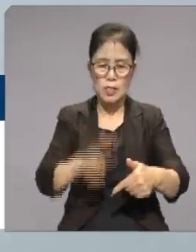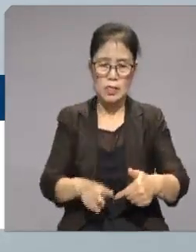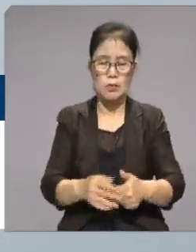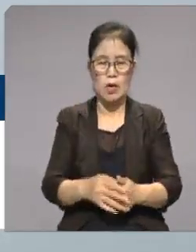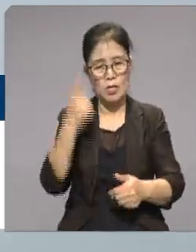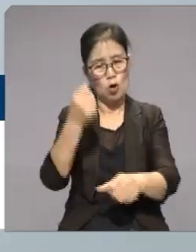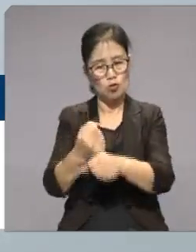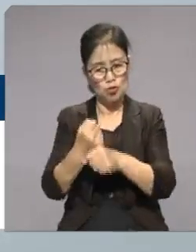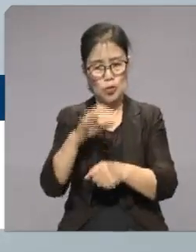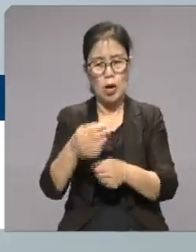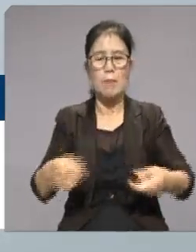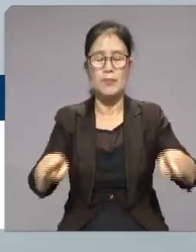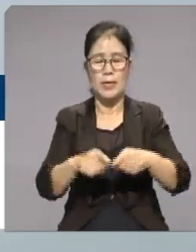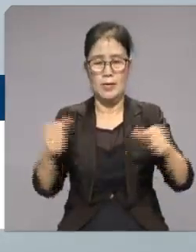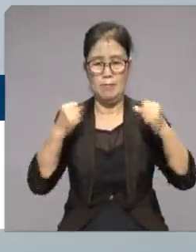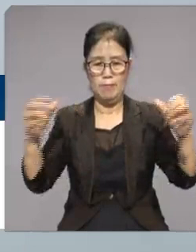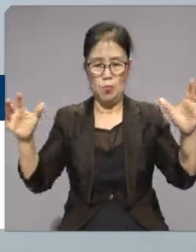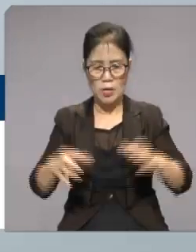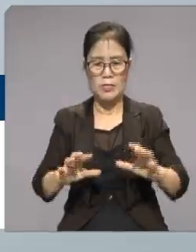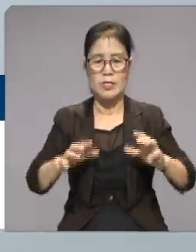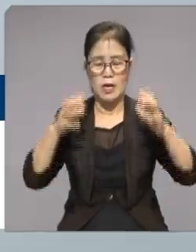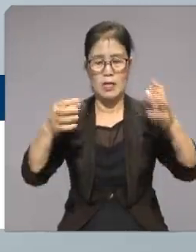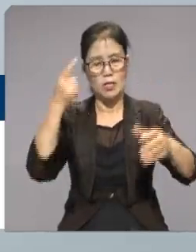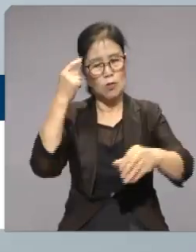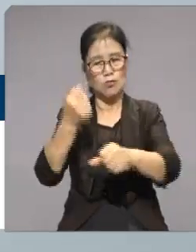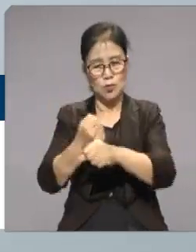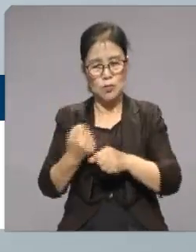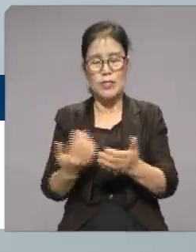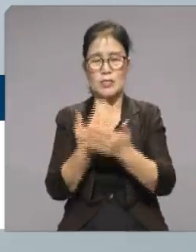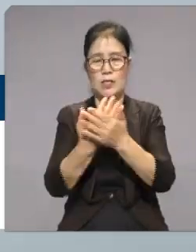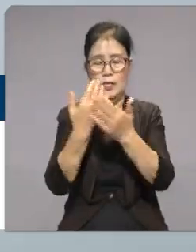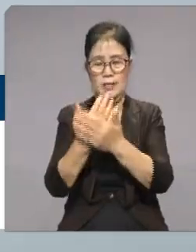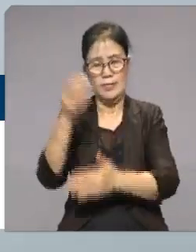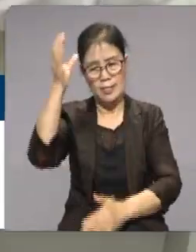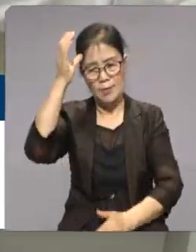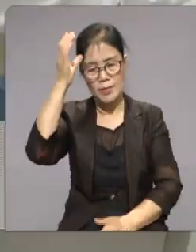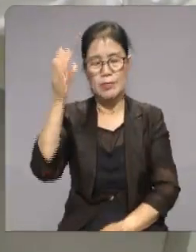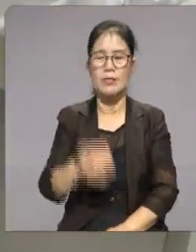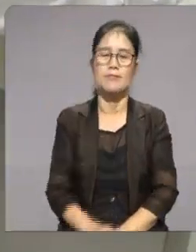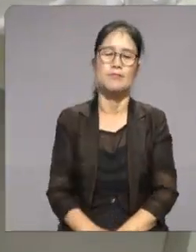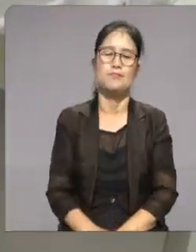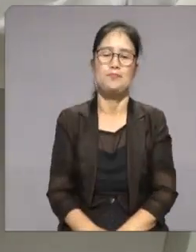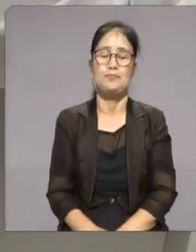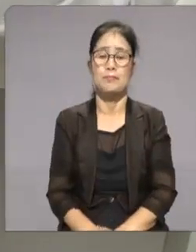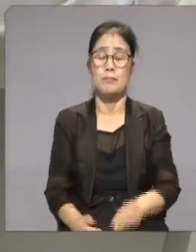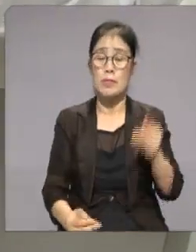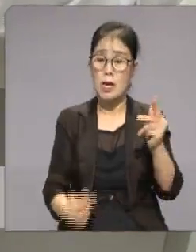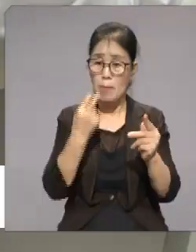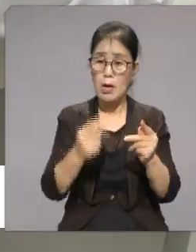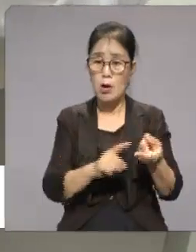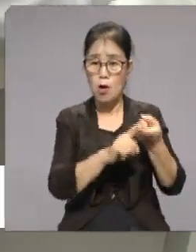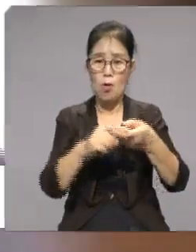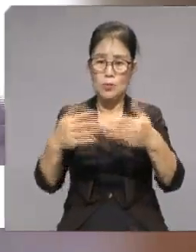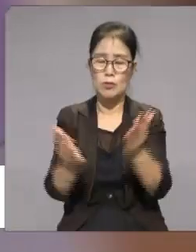뉴겐트 한국연구소가 함께 힘을 모아서 세계적인 연구소로 발전하기를 기대합니다. K바이오랩 허브 등과